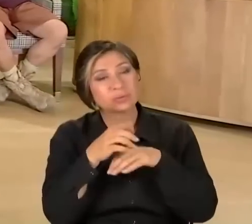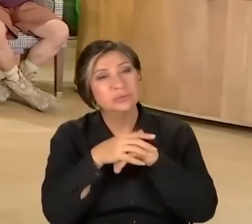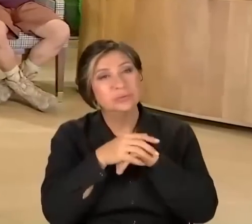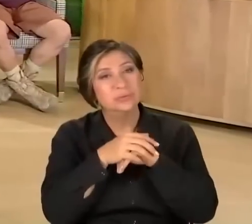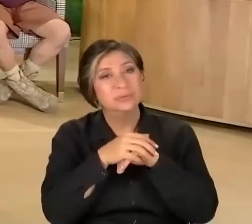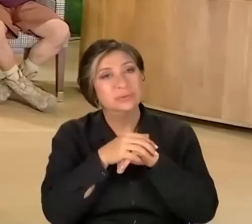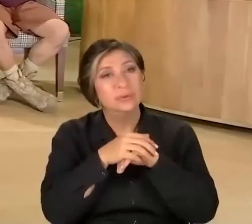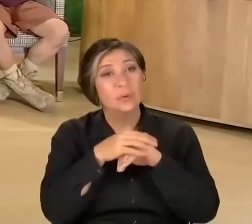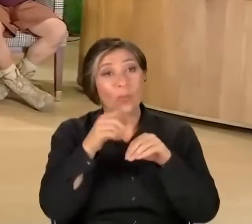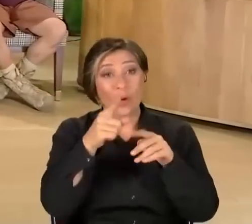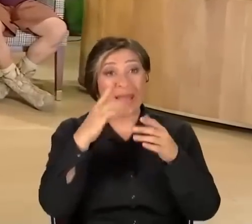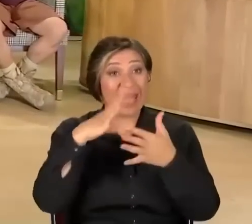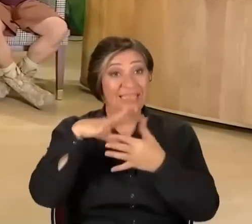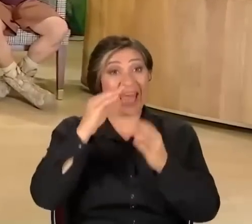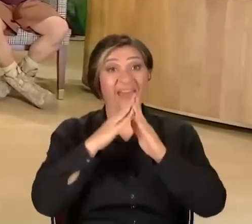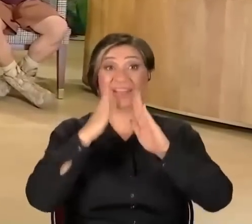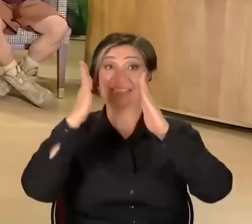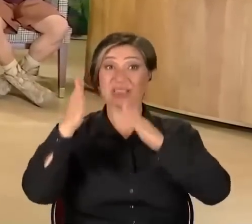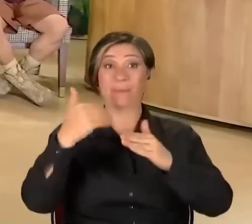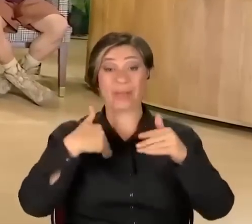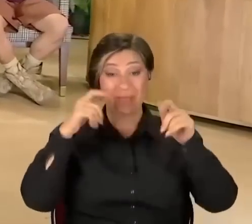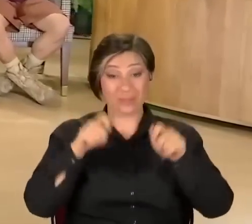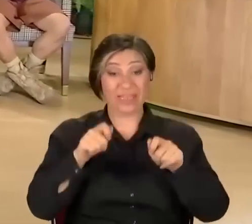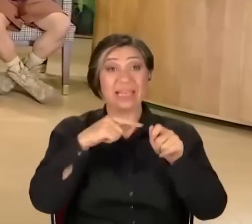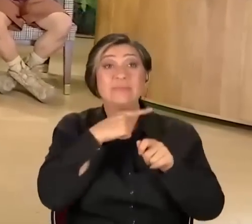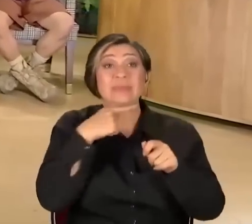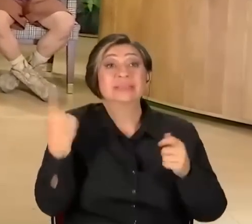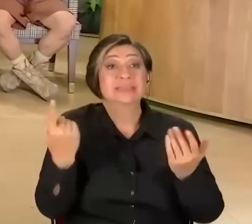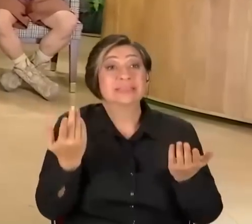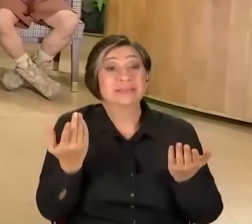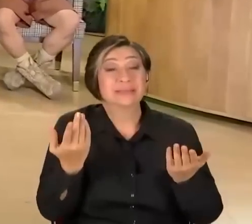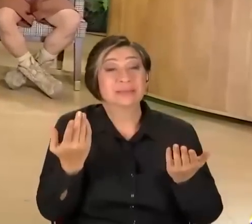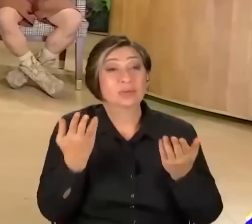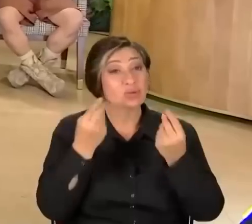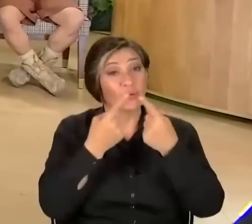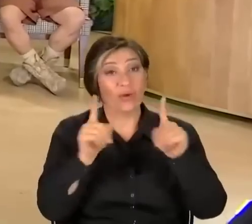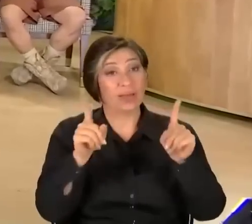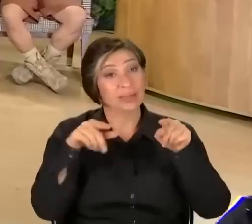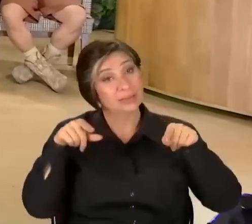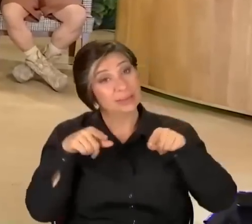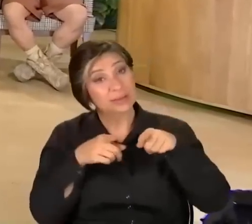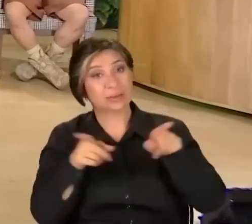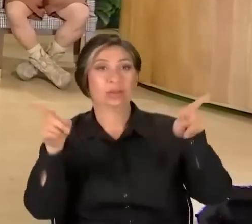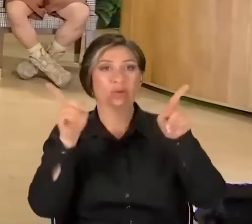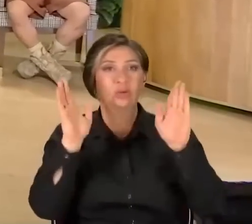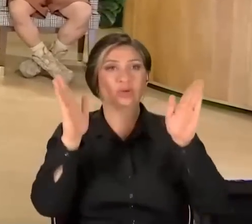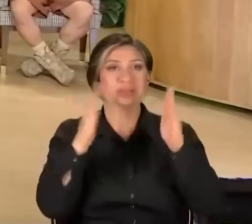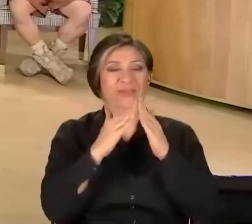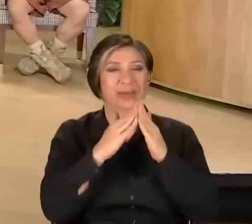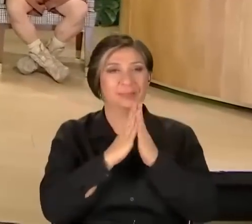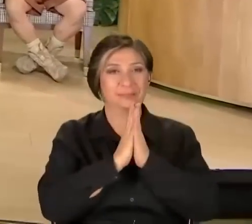Çünkü böyle insanların Eve gidince benim yaptığımı yapmalarına imkan yok çok farklı gidiyoruz Evet yani